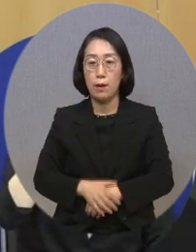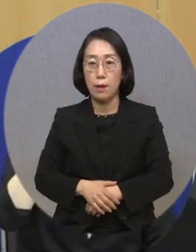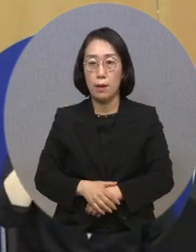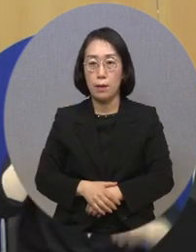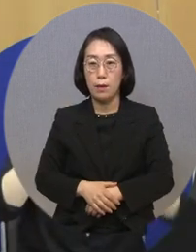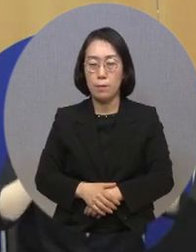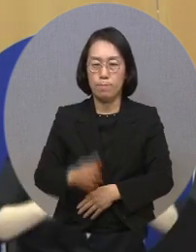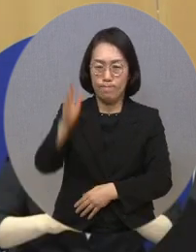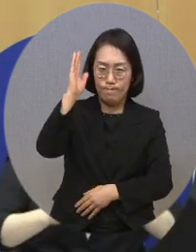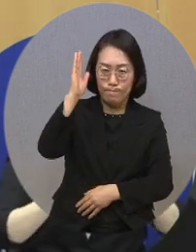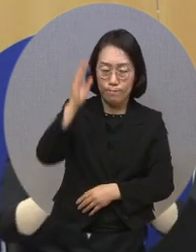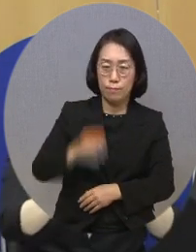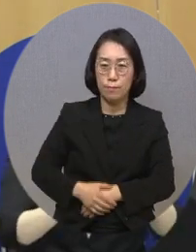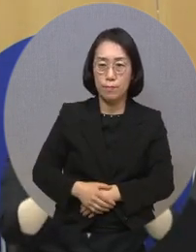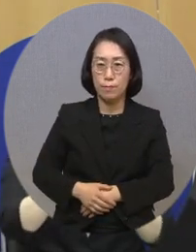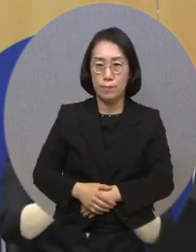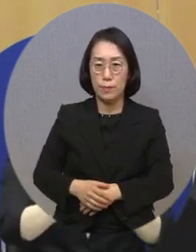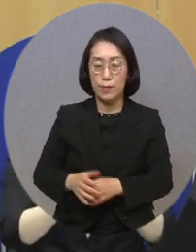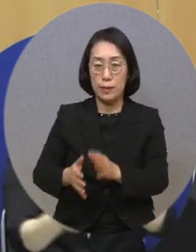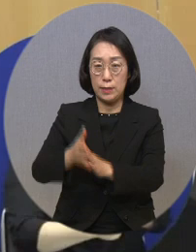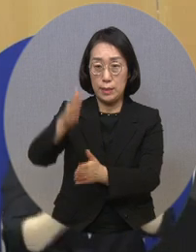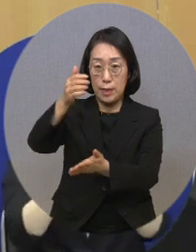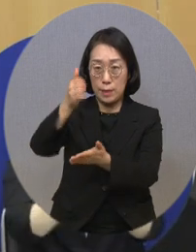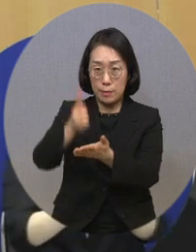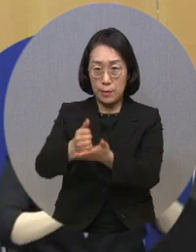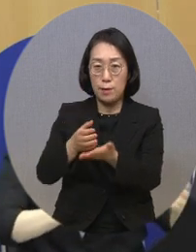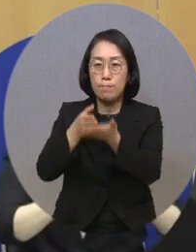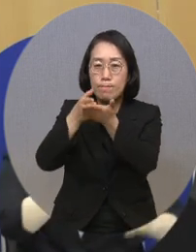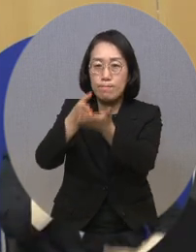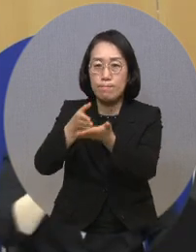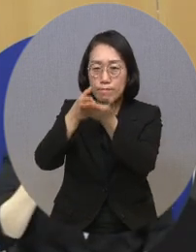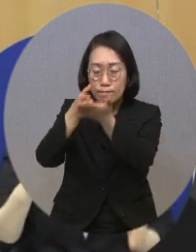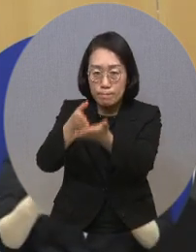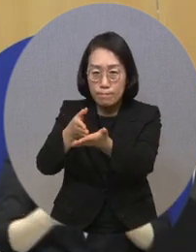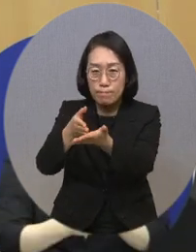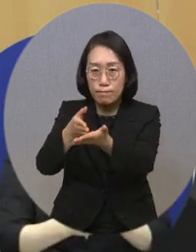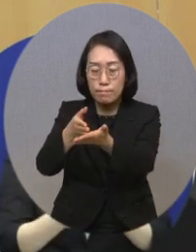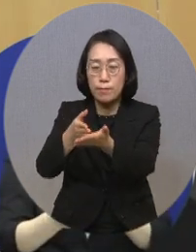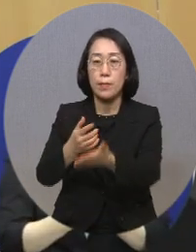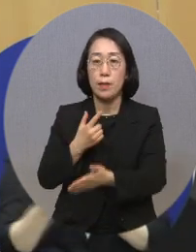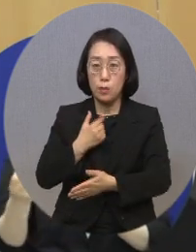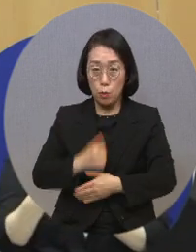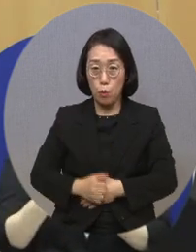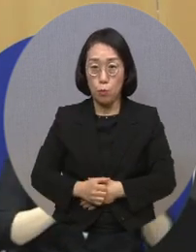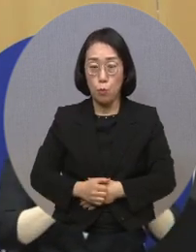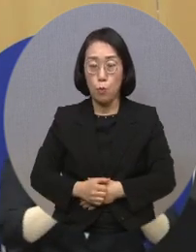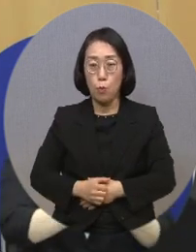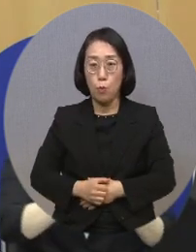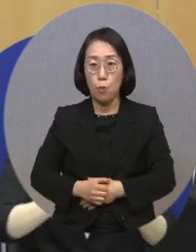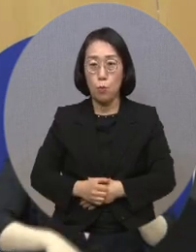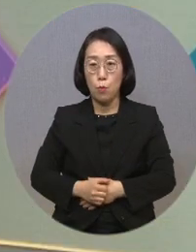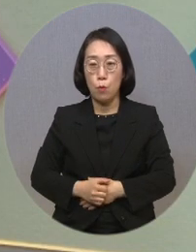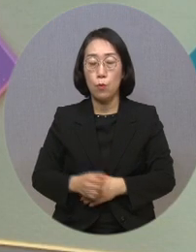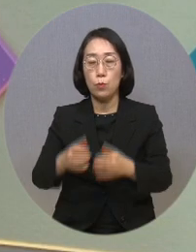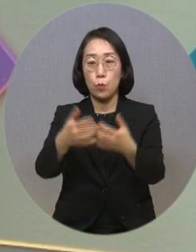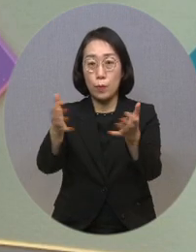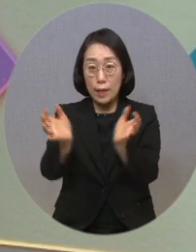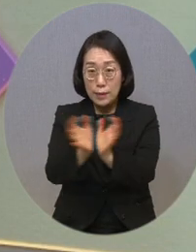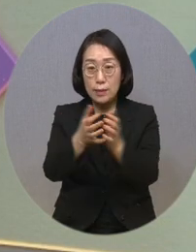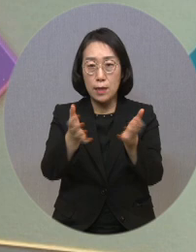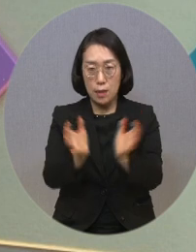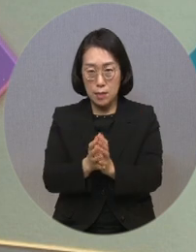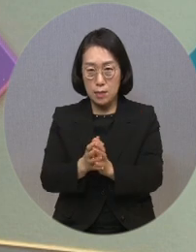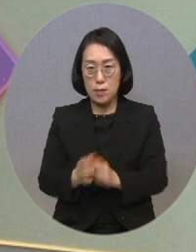열심히 시장님께 주십시오 하고 요청을 했었고 예. 시민사회단체에서도 1인 시